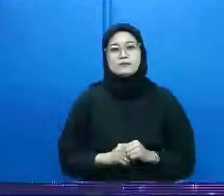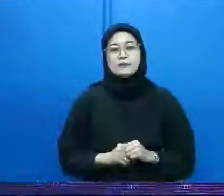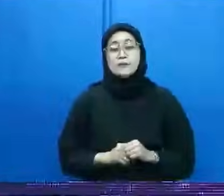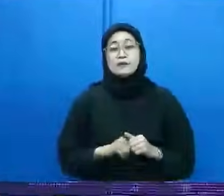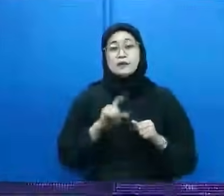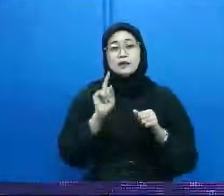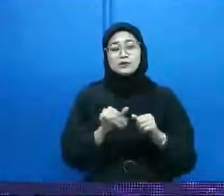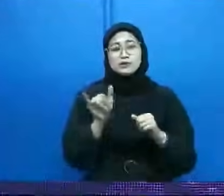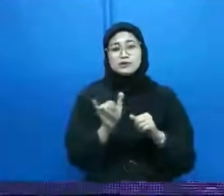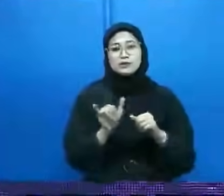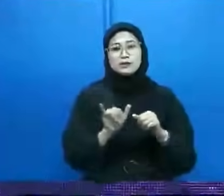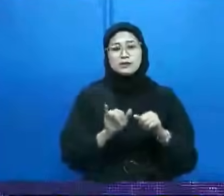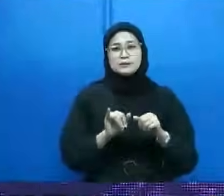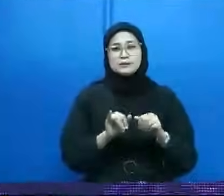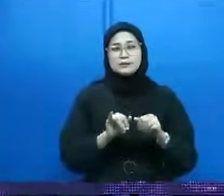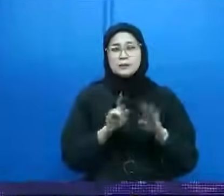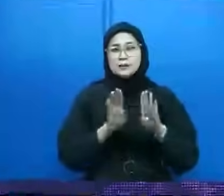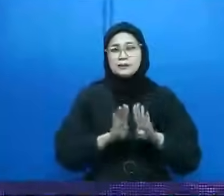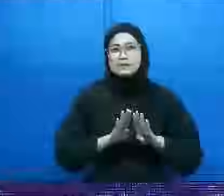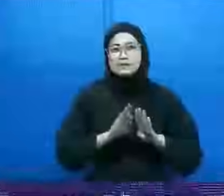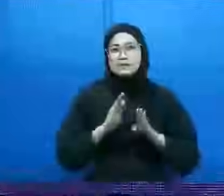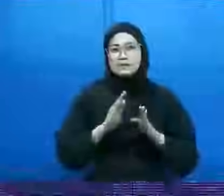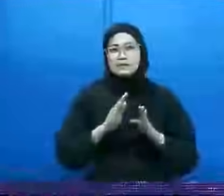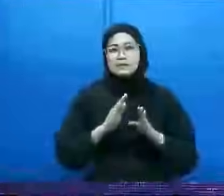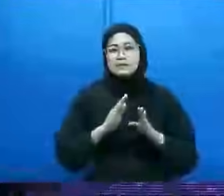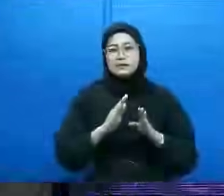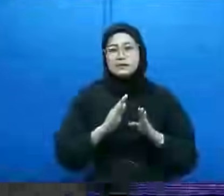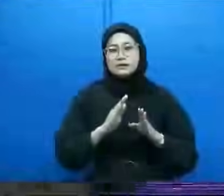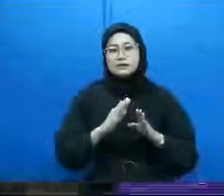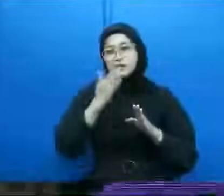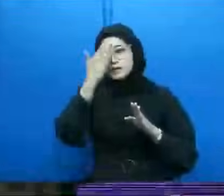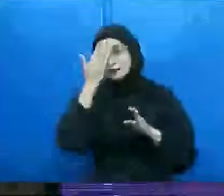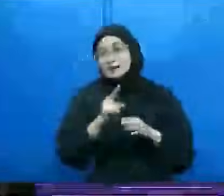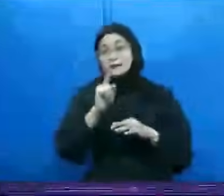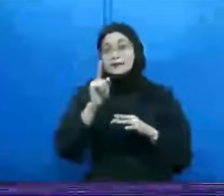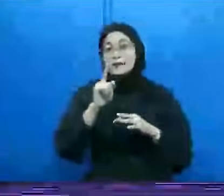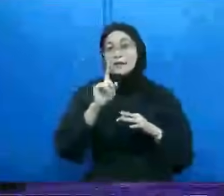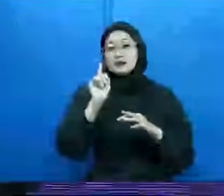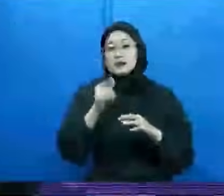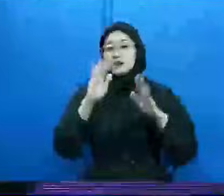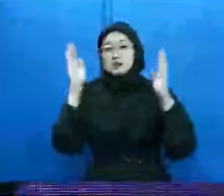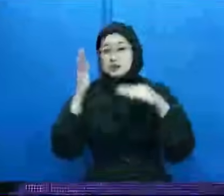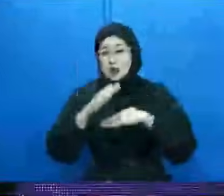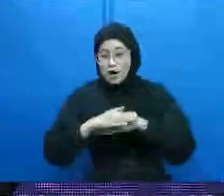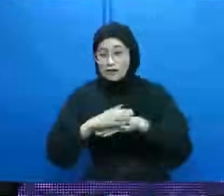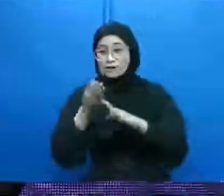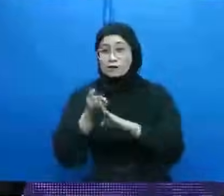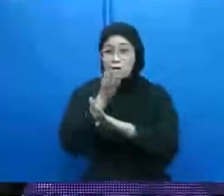kuat, naik jangan salat fardu. Tahajud sunnah kerjakan. Rawatib kerjakan. Sebelum tiba sholat, sudah siap-siap,